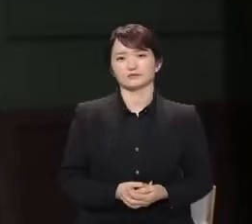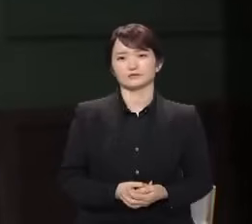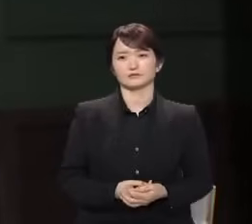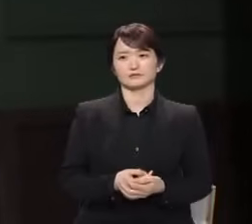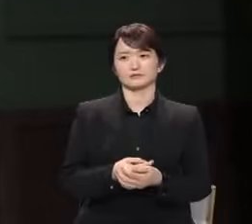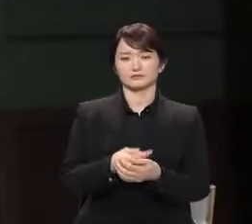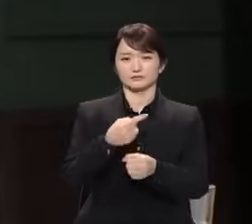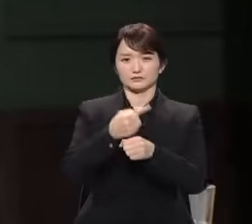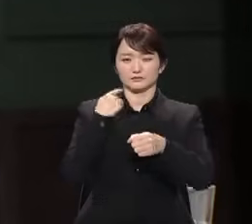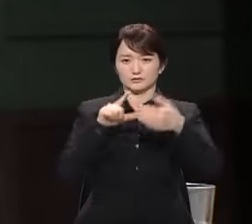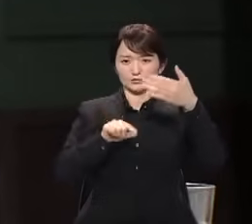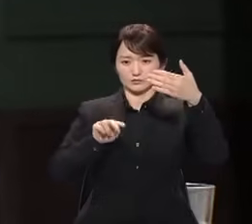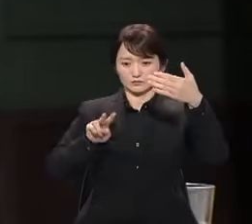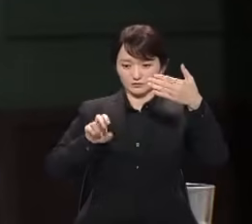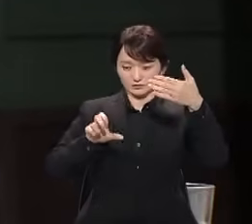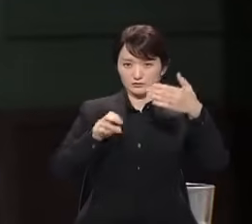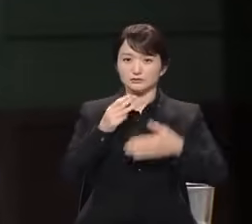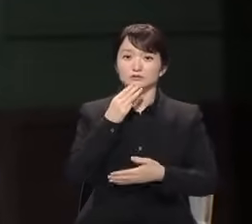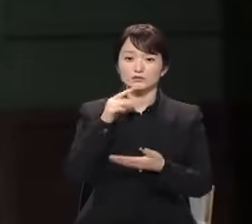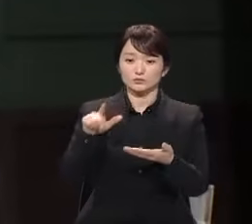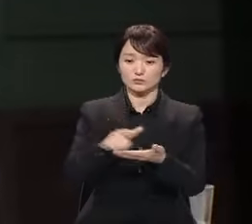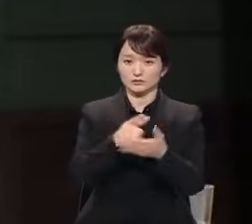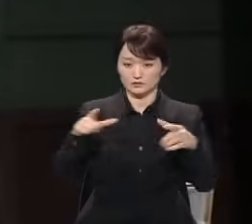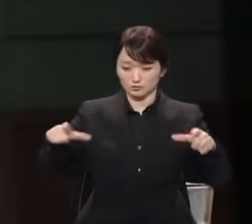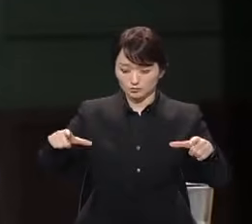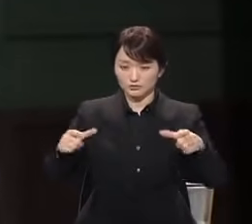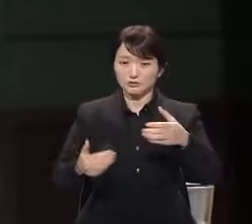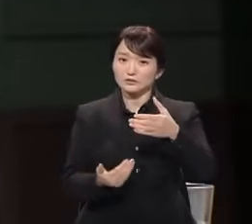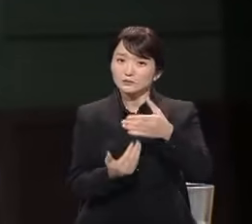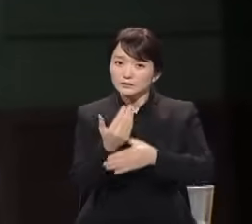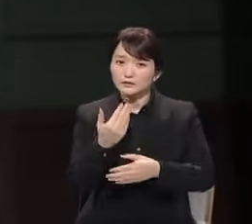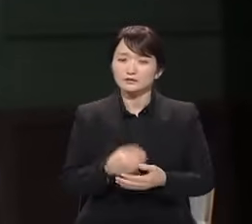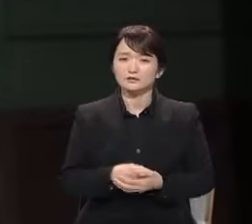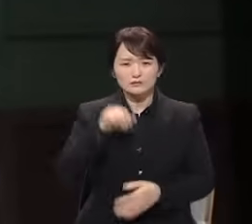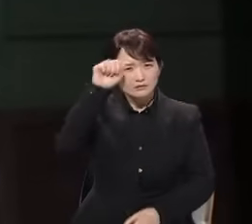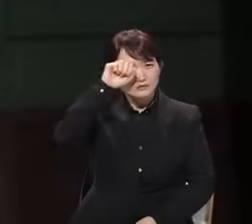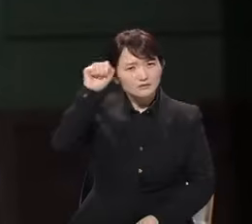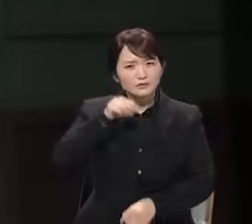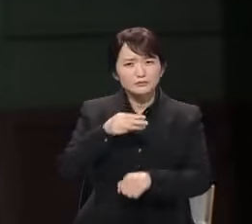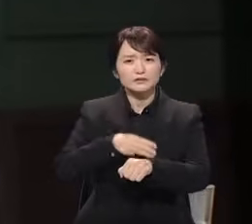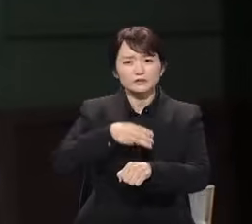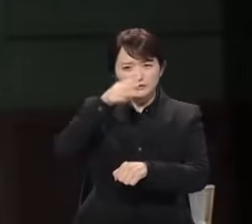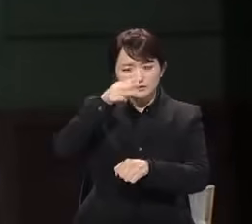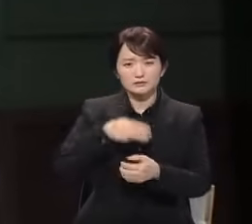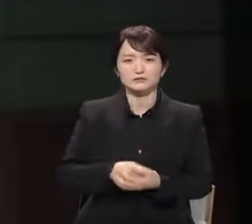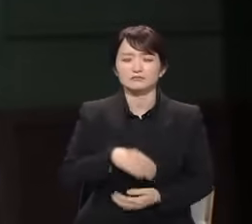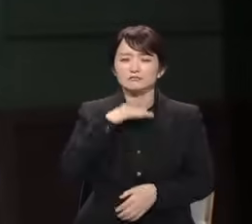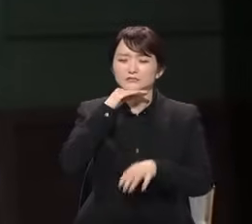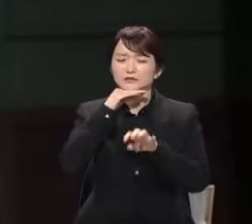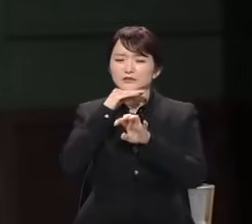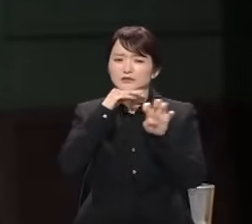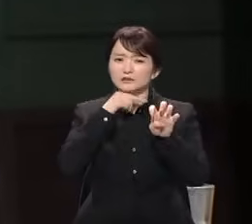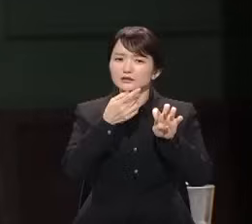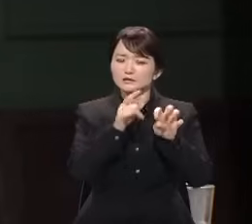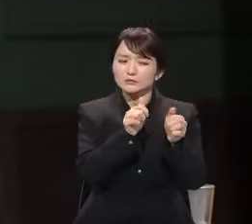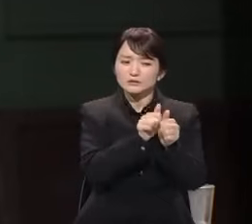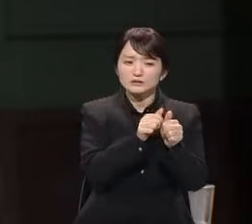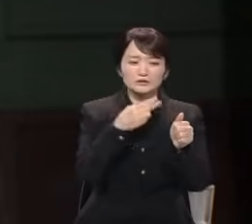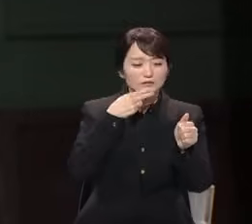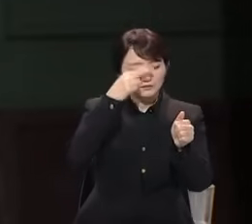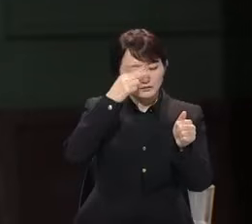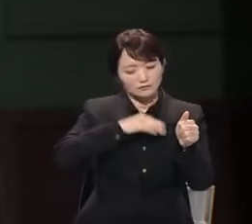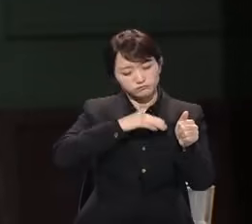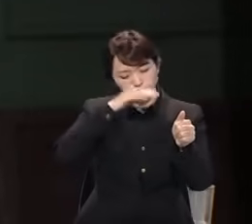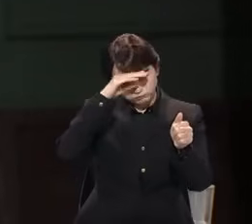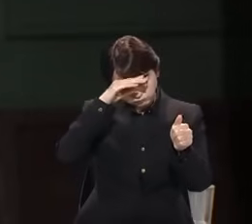지난해 9월 25일 서울 강서구에서 벌어진 일이었는데 새벽 3시쯤이었습니다. 한 40대 남성이 술에 만취한 것